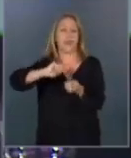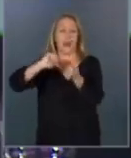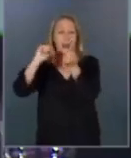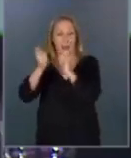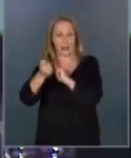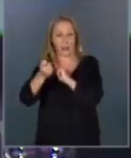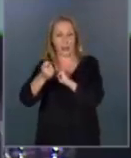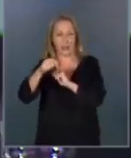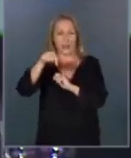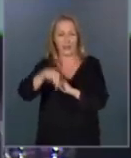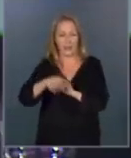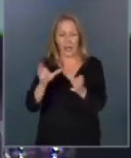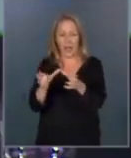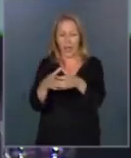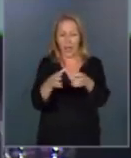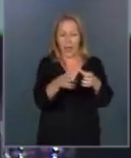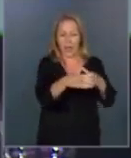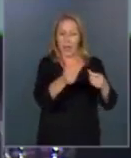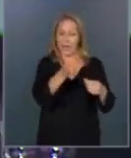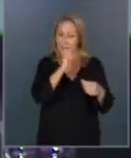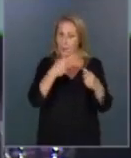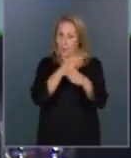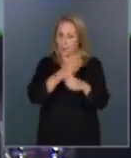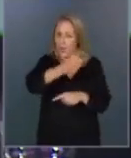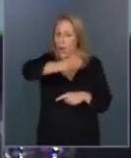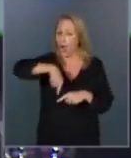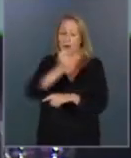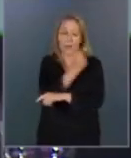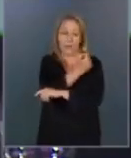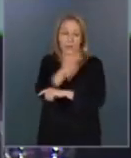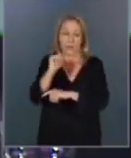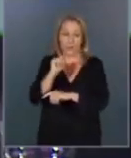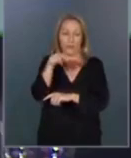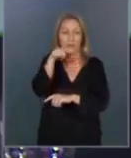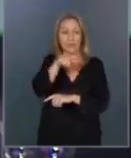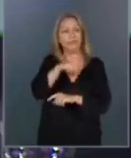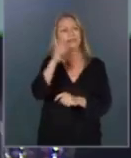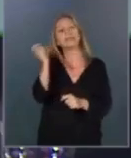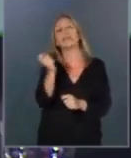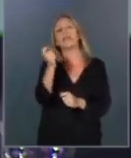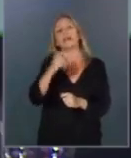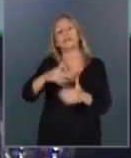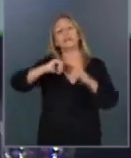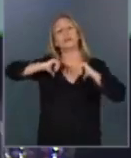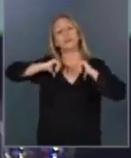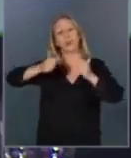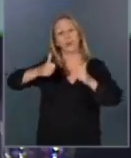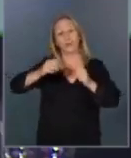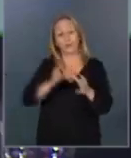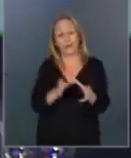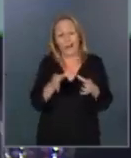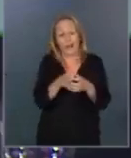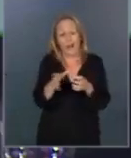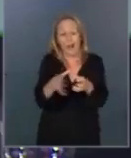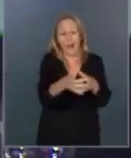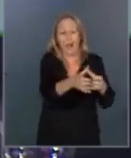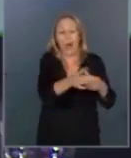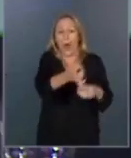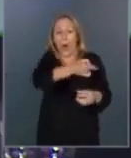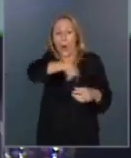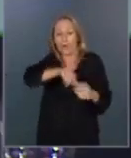βρίσκει αντίθετη και όλα τα άλλα κόμματα της αντιπολίτευσης, αν προτίθεστε να προχωρήσετε σε μια πρωτοβουλία με τόπου απέναντι σε αυτή